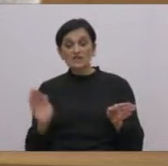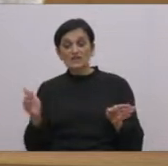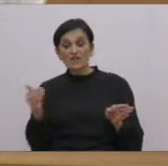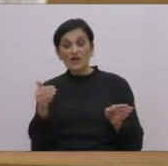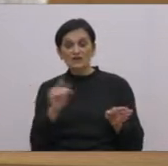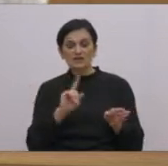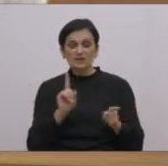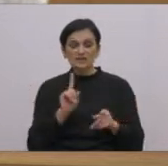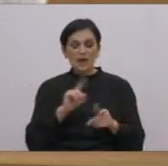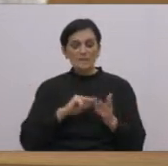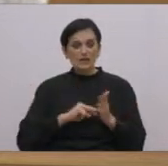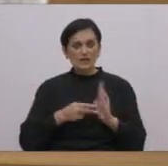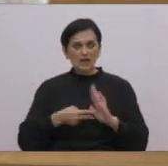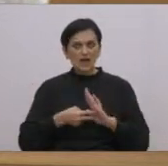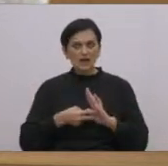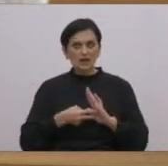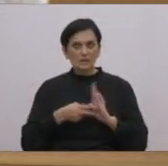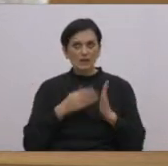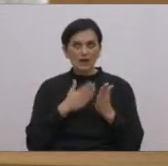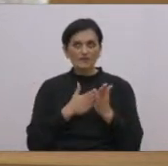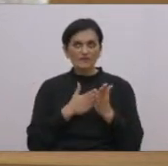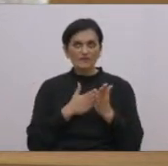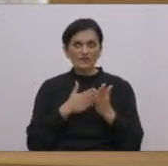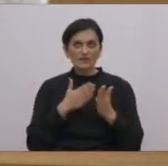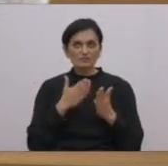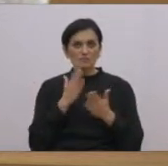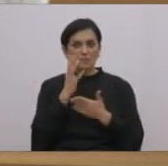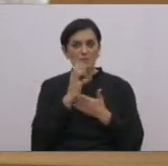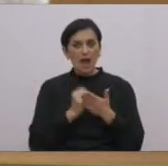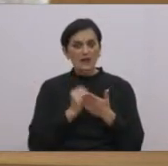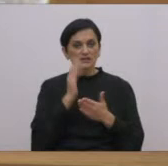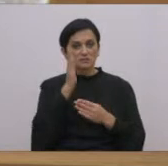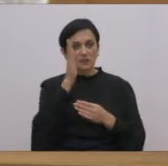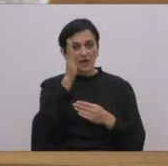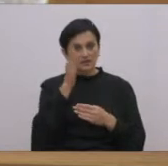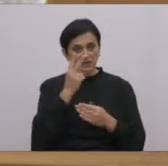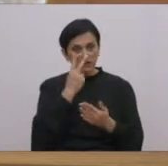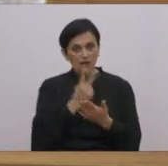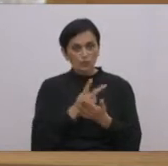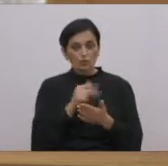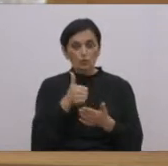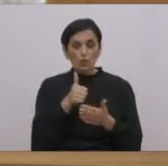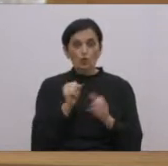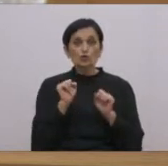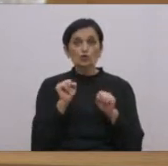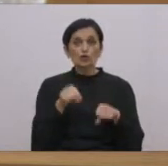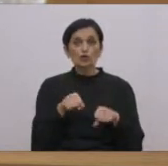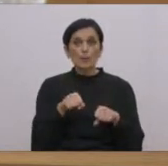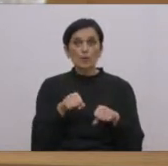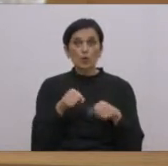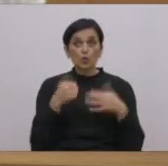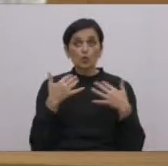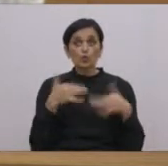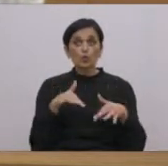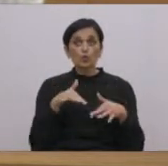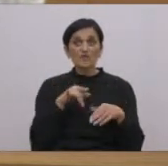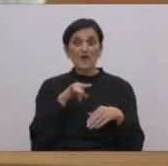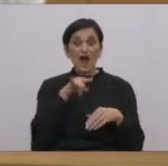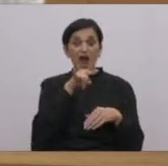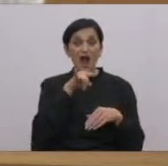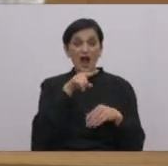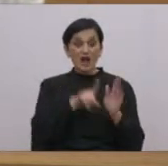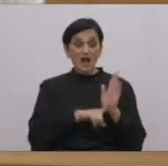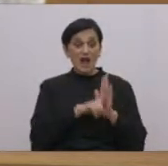რაიმე გეგმა რა პერსპექტივაში ხო არ ხედავთ, როგორ შეიძლება რომ უკვე აეროპორტის